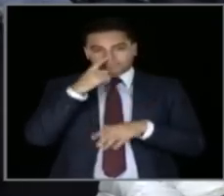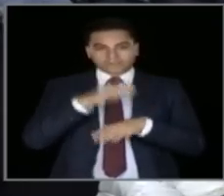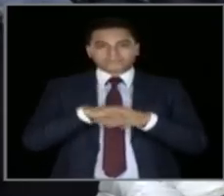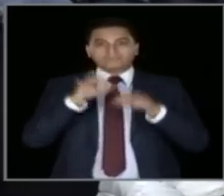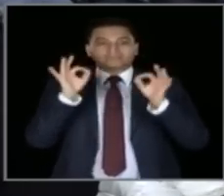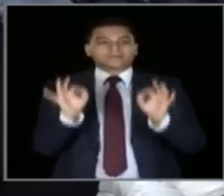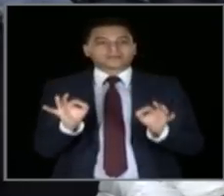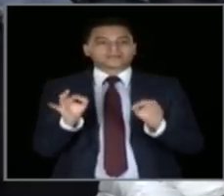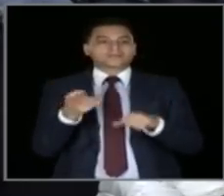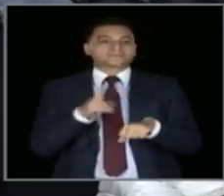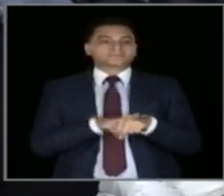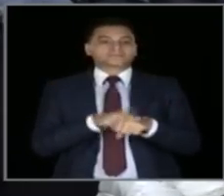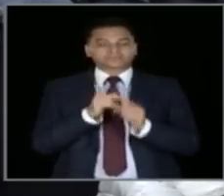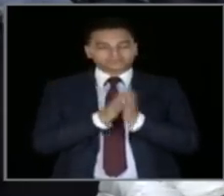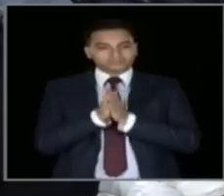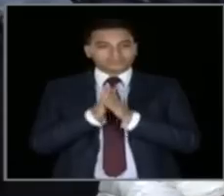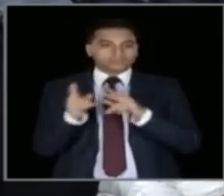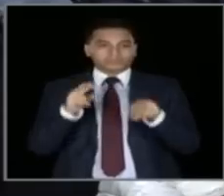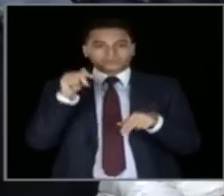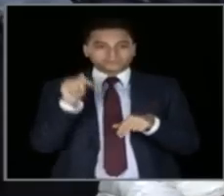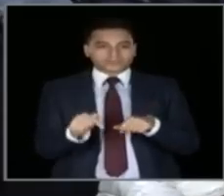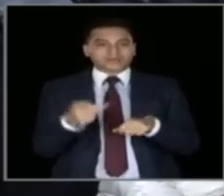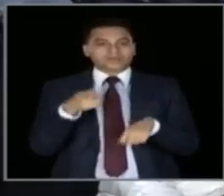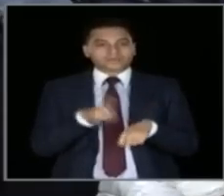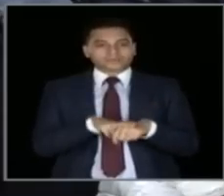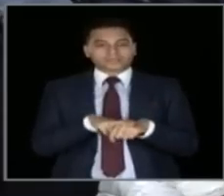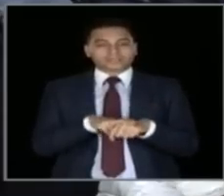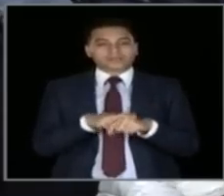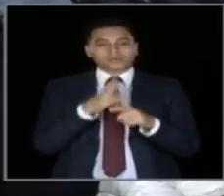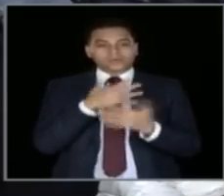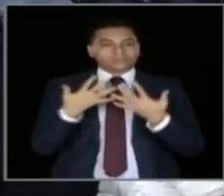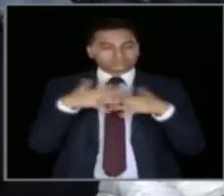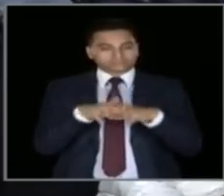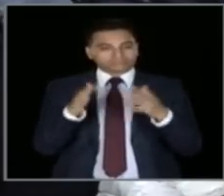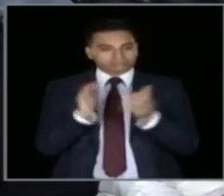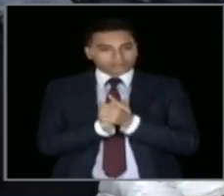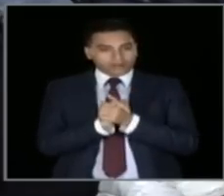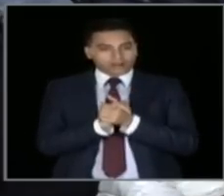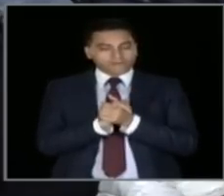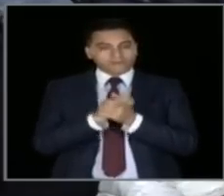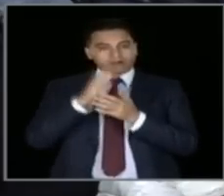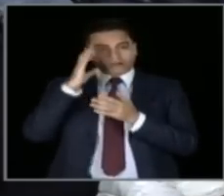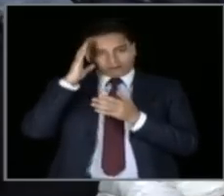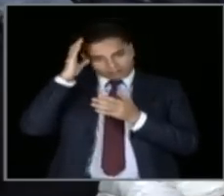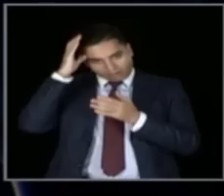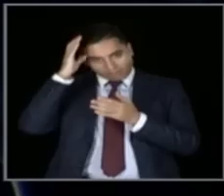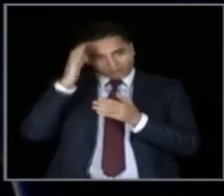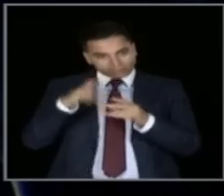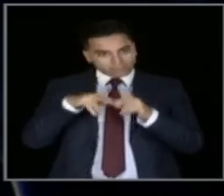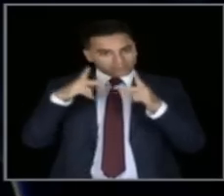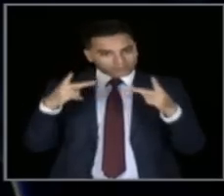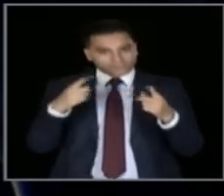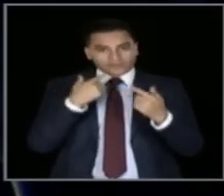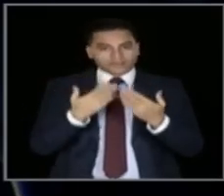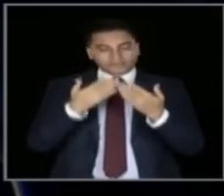وما اظنش ان هو هيقف على الموسم ده. اكيد هو لو ما شاركناش اصحاب اكيد هو هيجي تاني قادرون باختلاف، واتمنى ان شاء